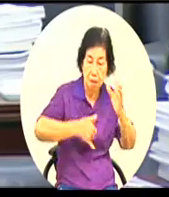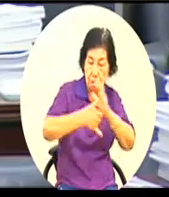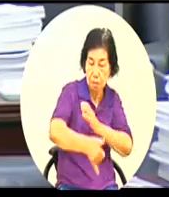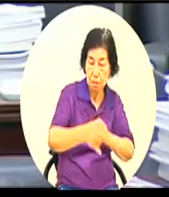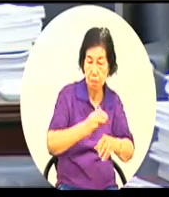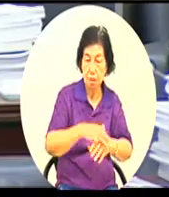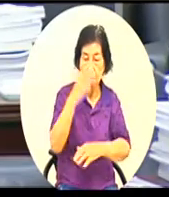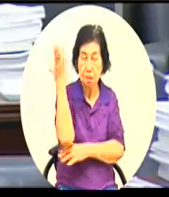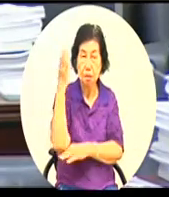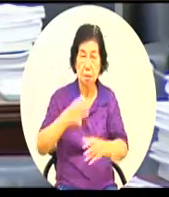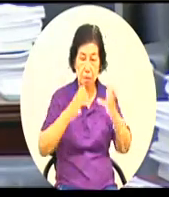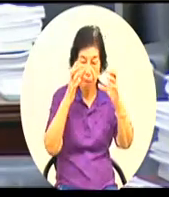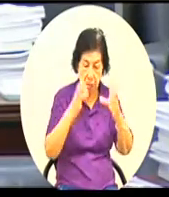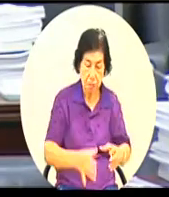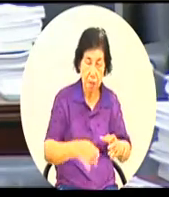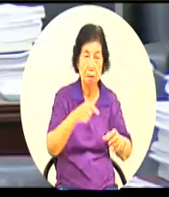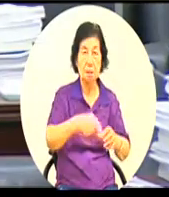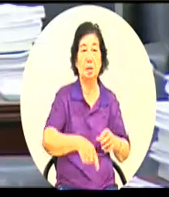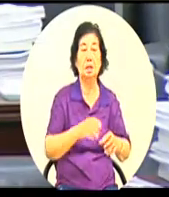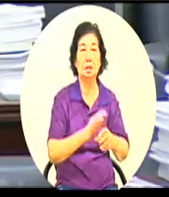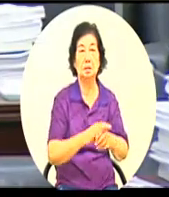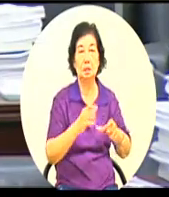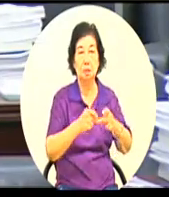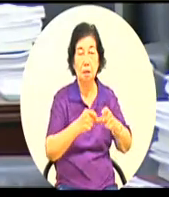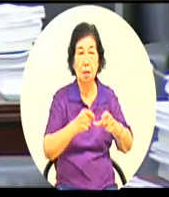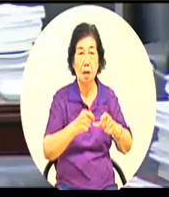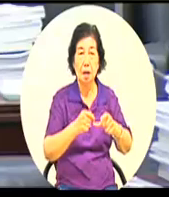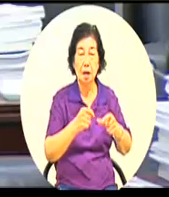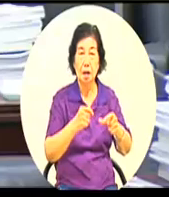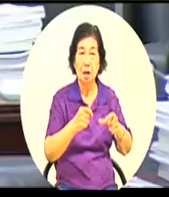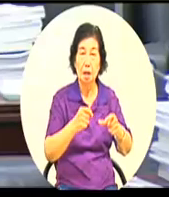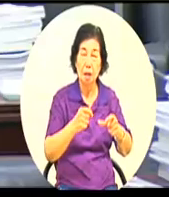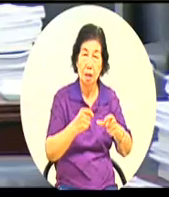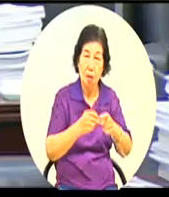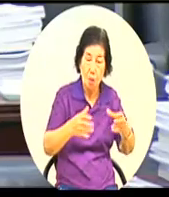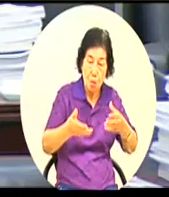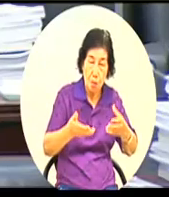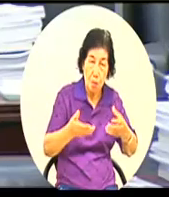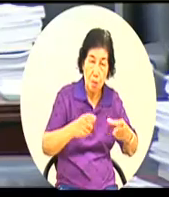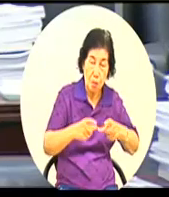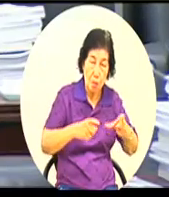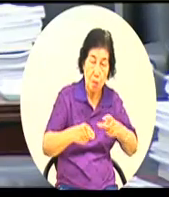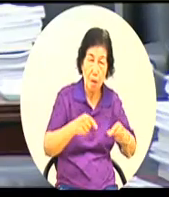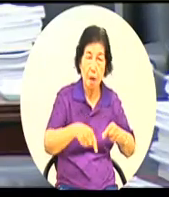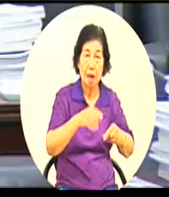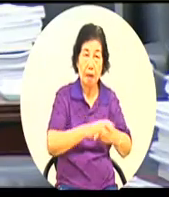签，啊，嘛唔知有无嘛唔知啊，啊，名也搁一滴啊，